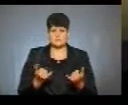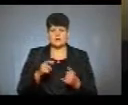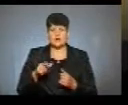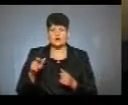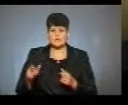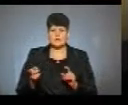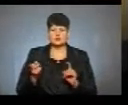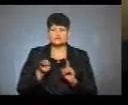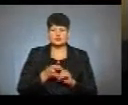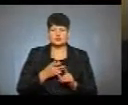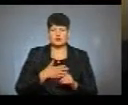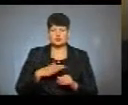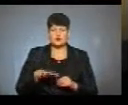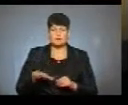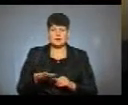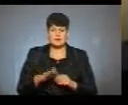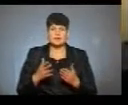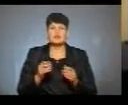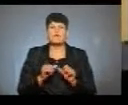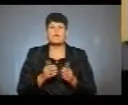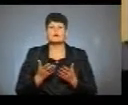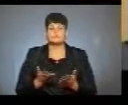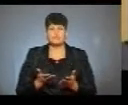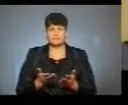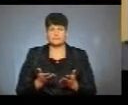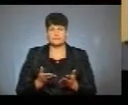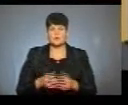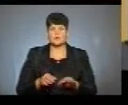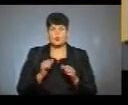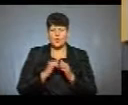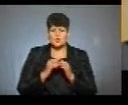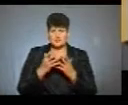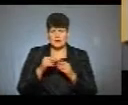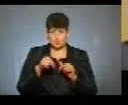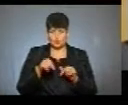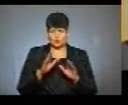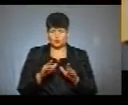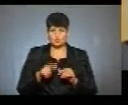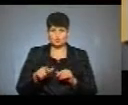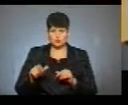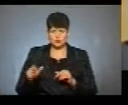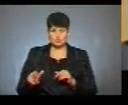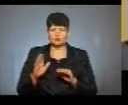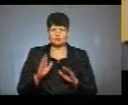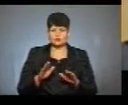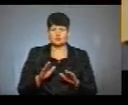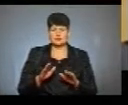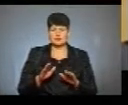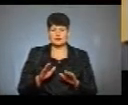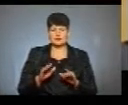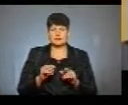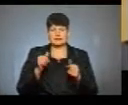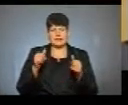людей долучитися до нашого майданчику, який його формат буде. У нас кожен день тут будуть знаходитися люди, буде вивішений телефон, ми